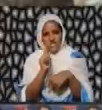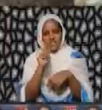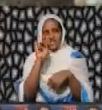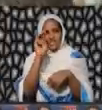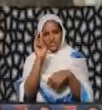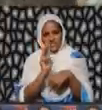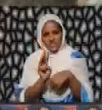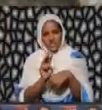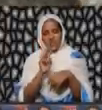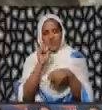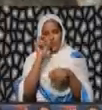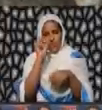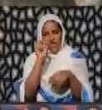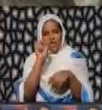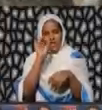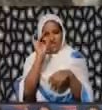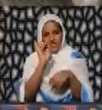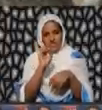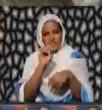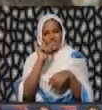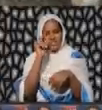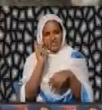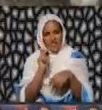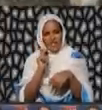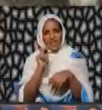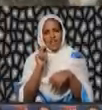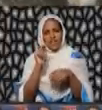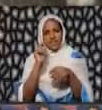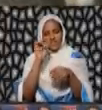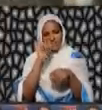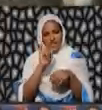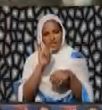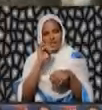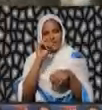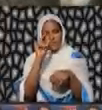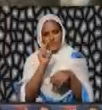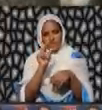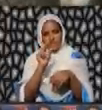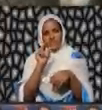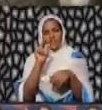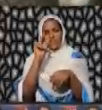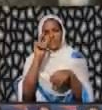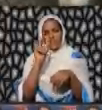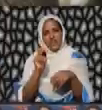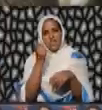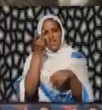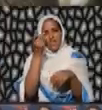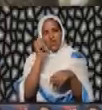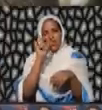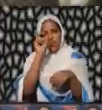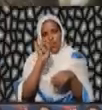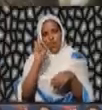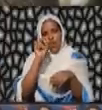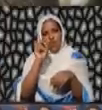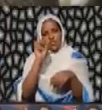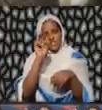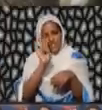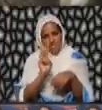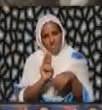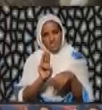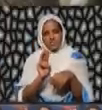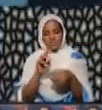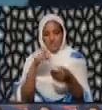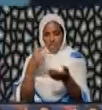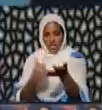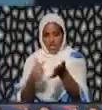ን ስ ወ ል ደ ዘ ዘ ዴ ወ